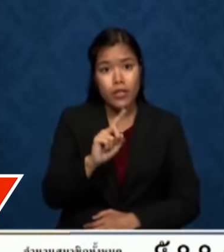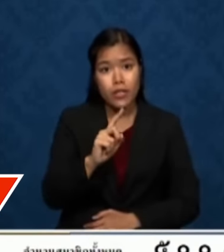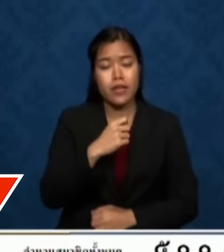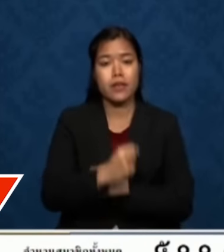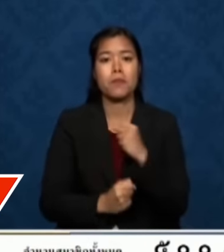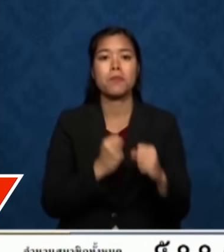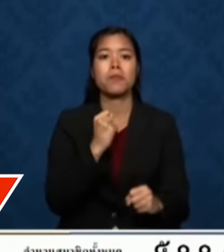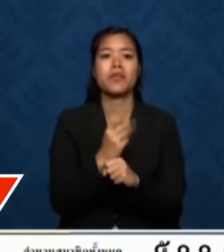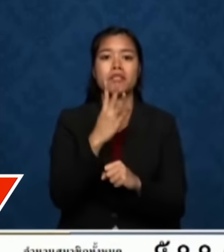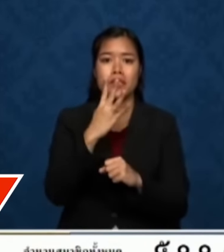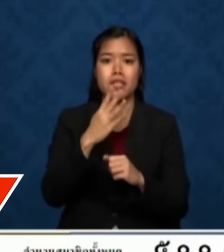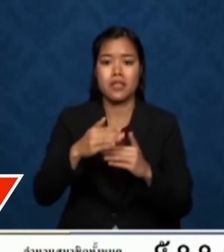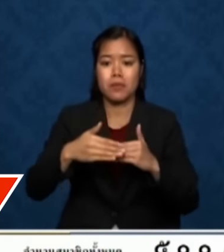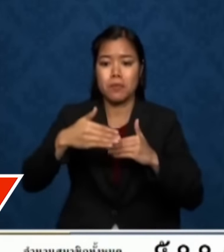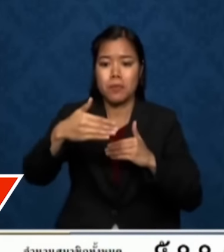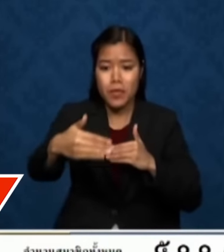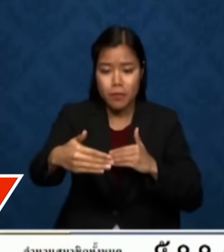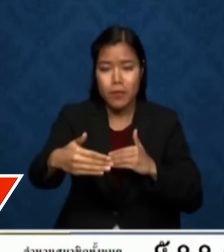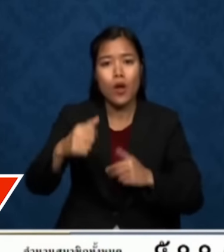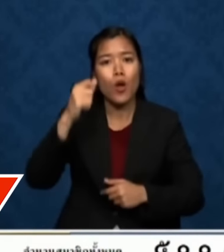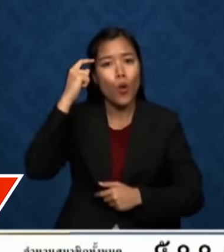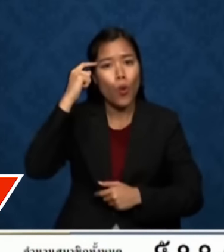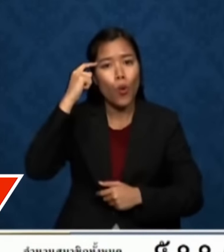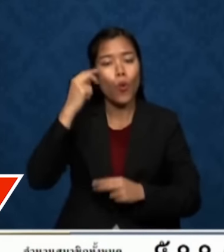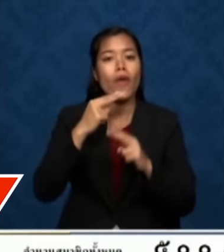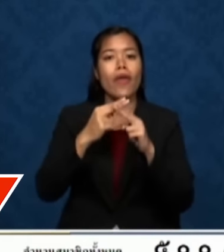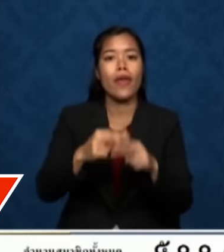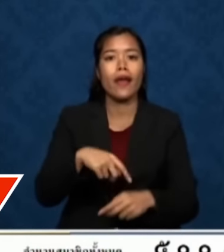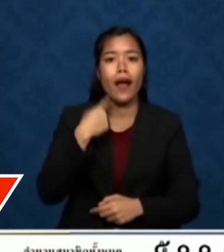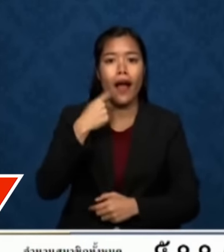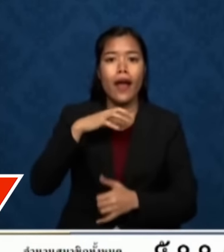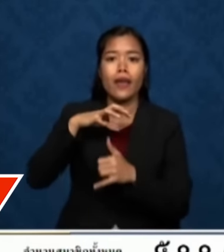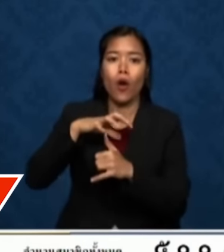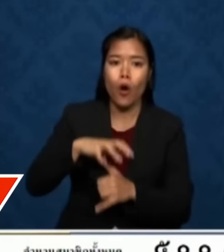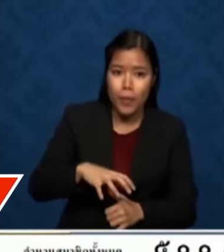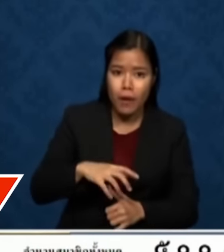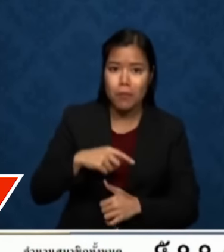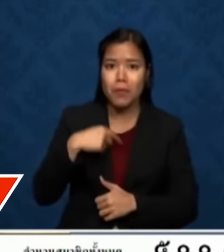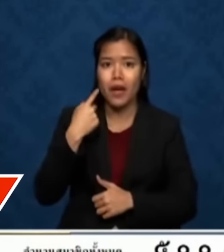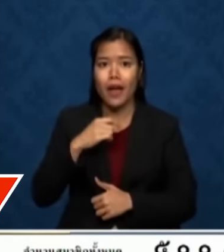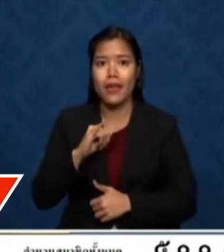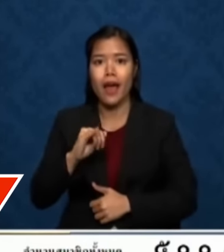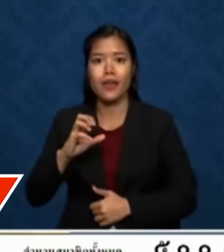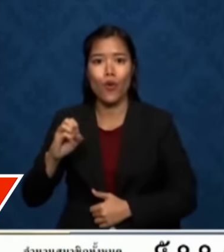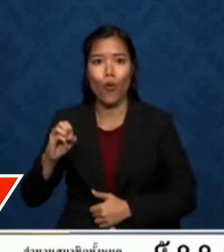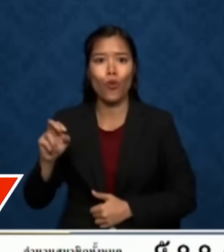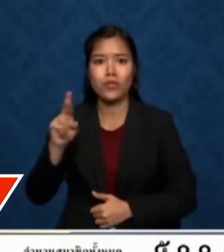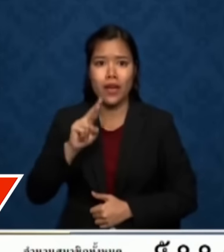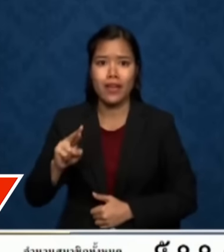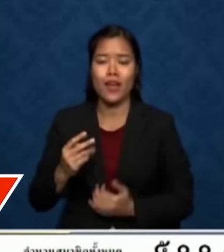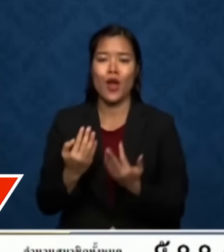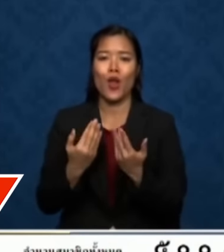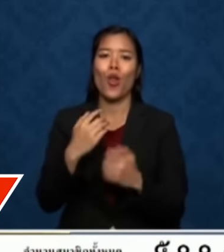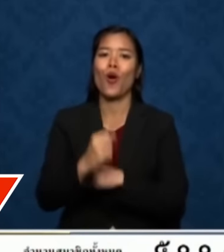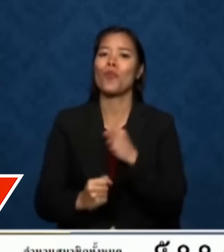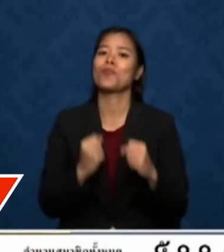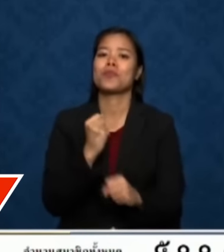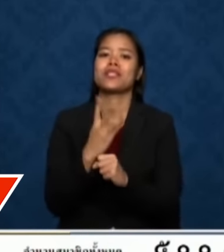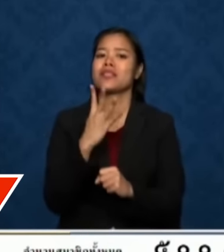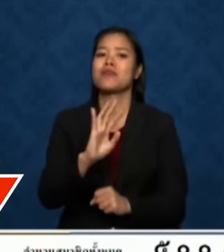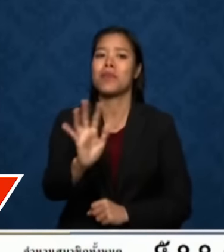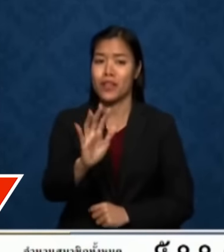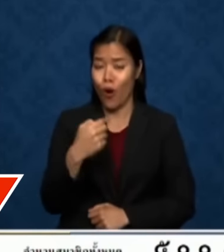นเขาก็จะรู้เองว่าใครครอบงำและใครกันแน่ที่ใช้ IO ไม่ต้องรอ4ปีค่ะเดี๋ยวฉันจะชี้ให้เห็นเล